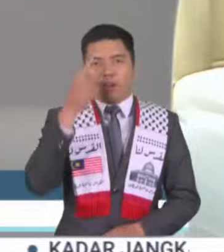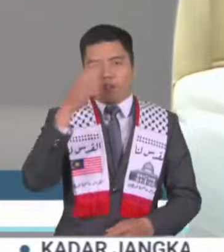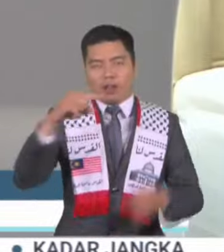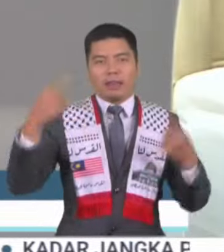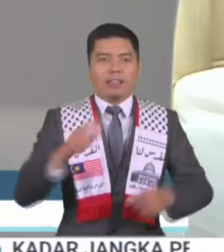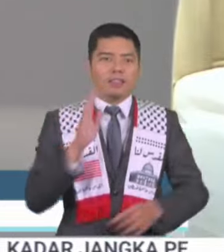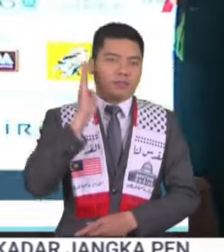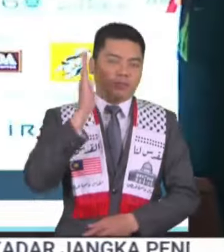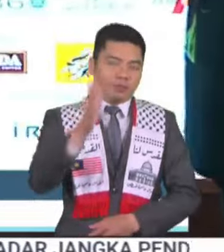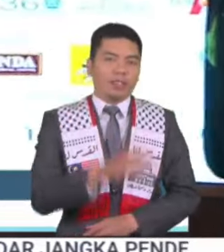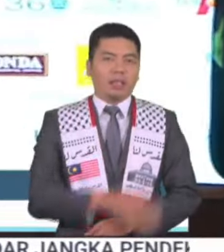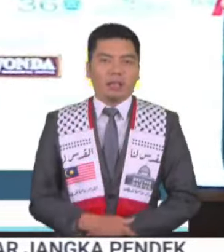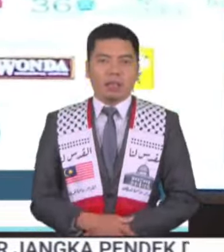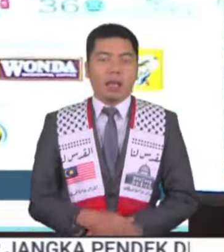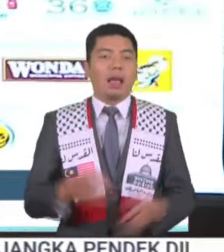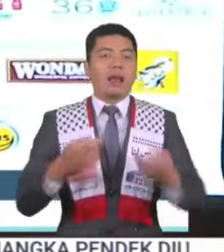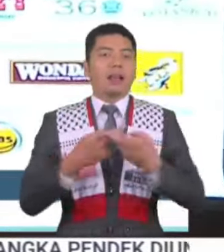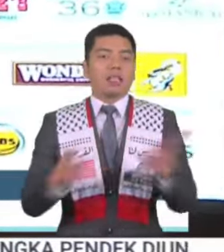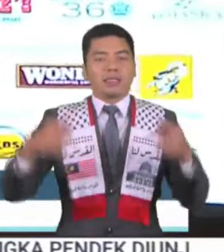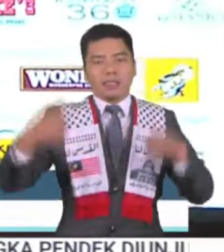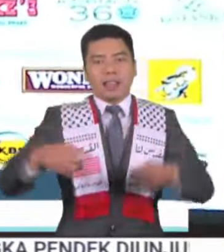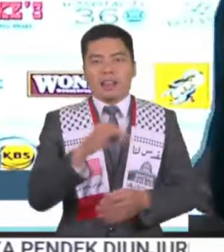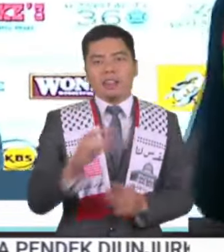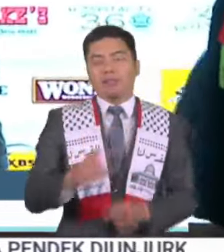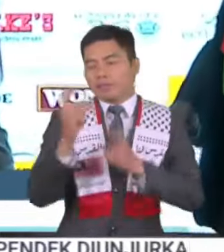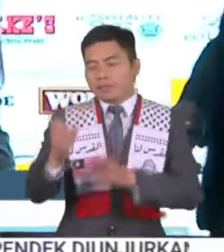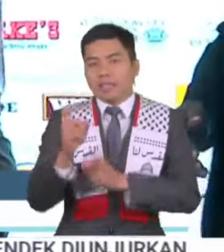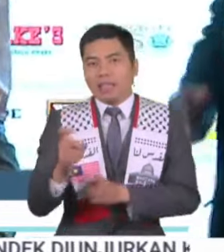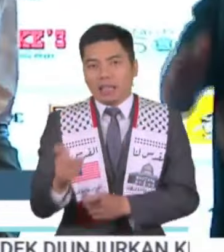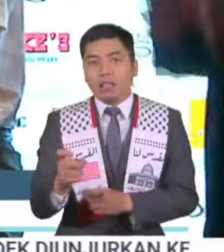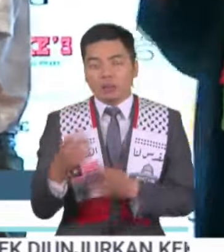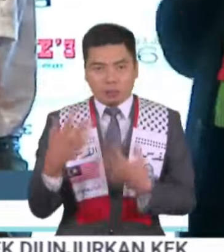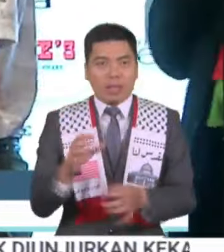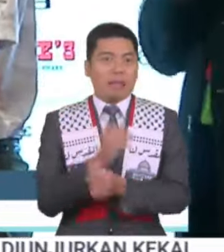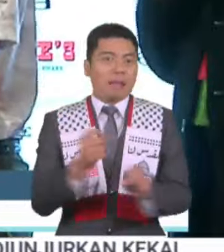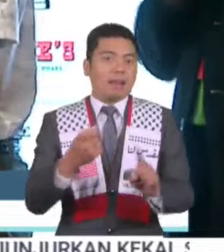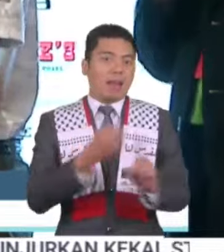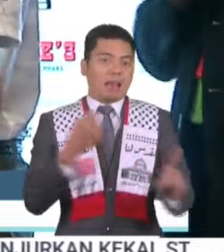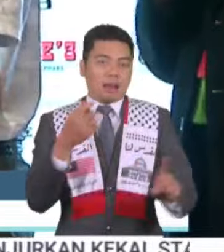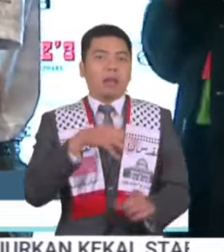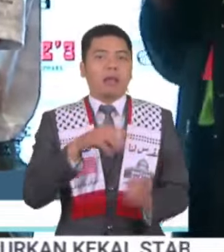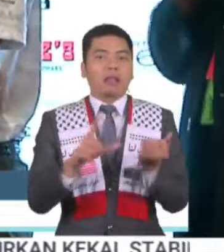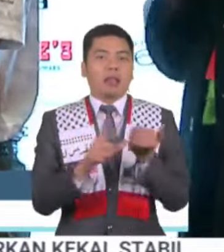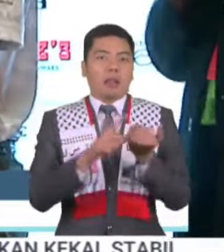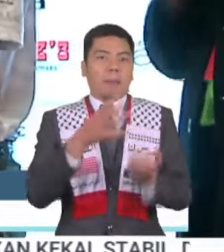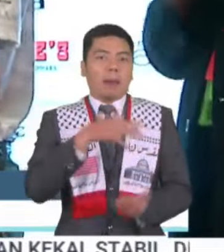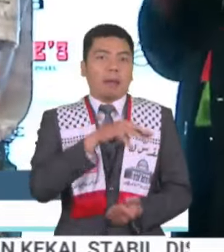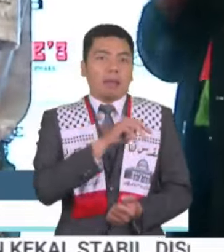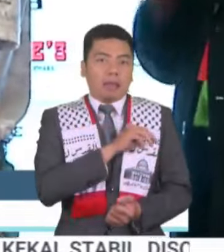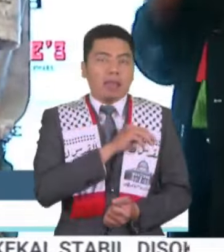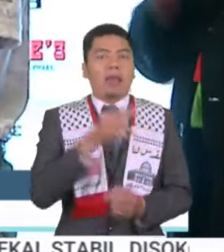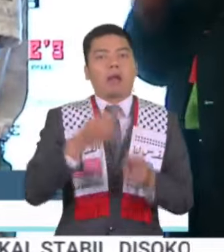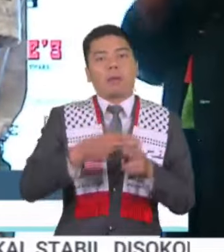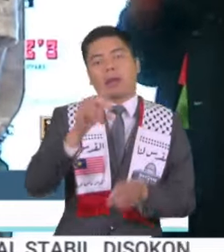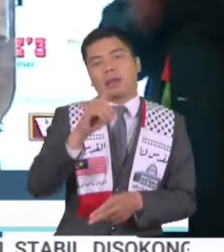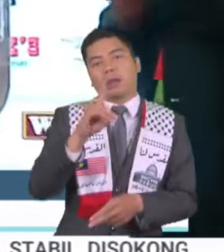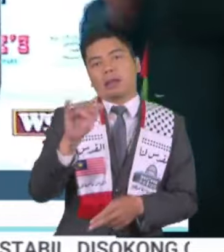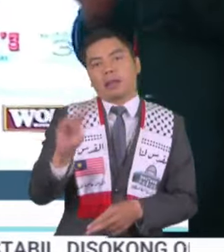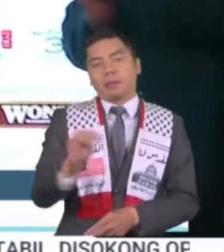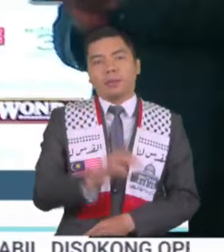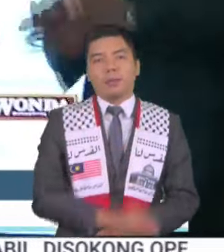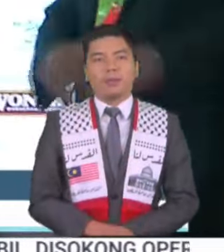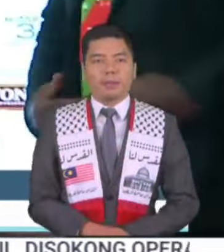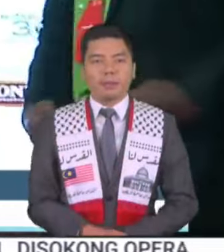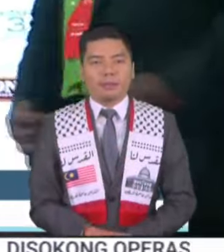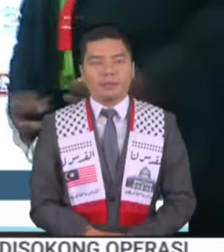nanti. Perasmian pertandingan dan penyampaian hadiah disempurnakan Timbalan Menteri Belia dan Sukan Adam Ardi Abdul Halim.